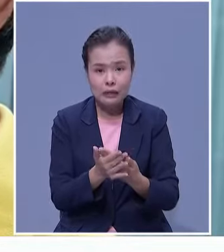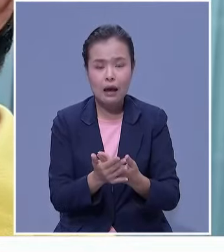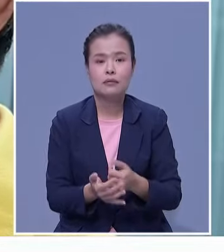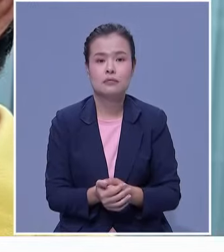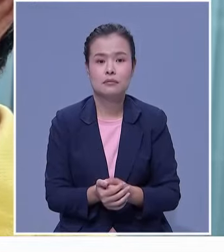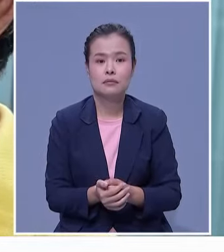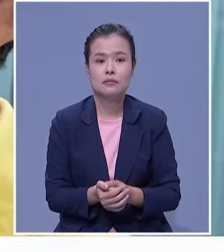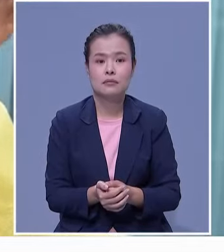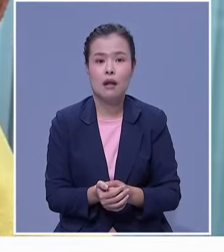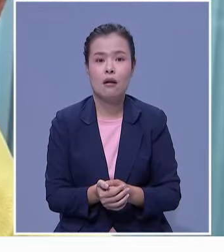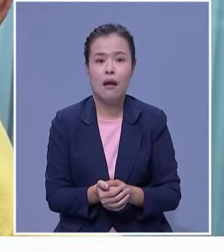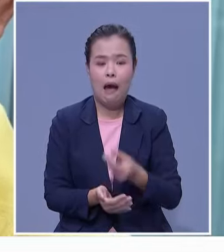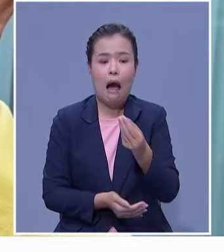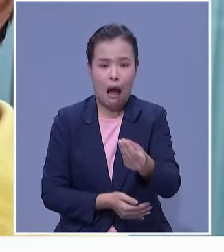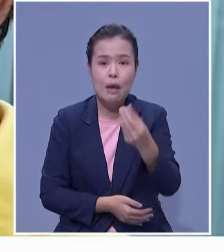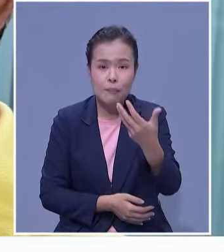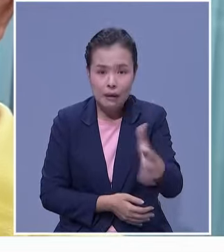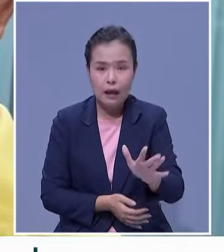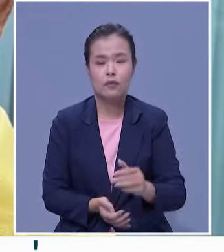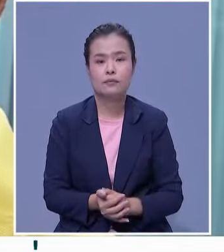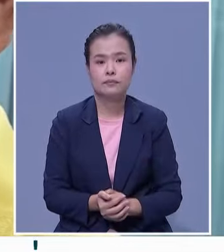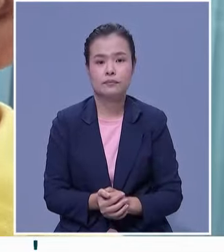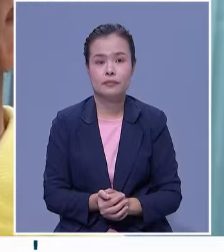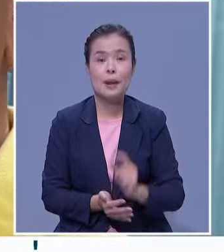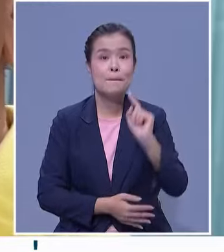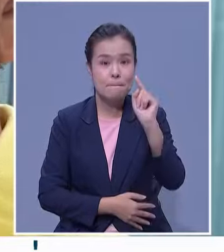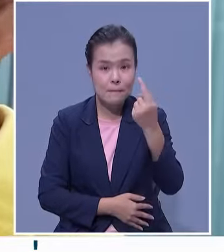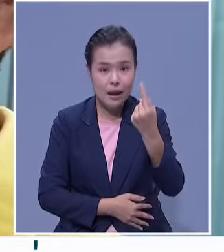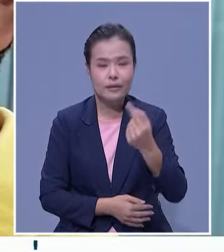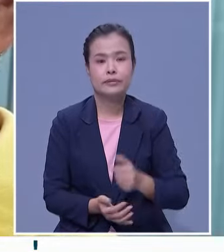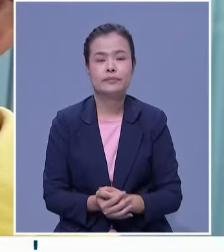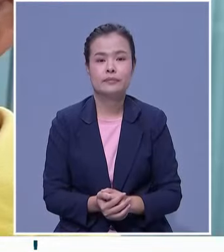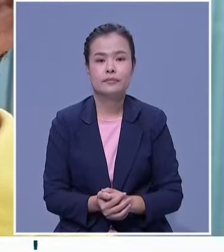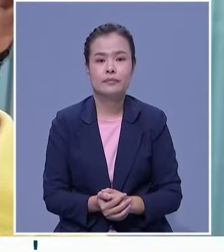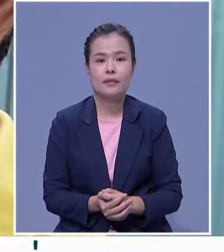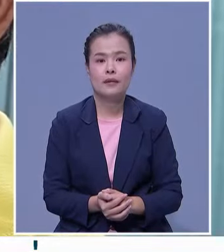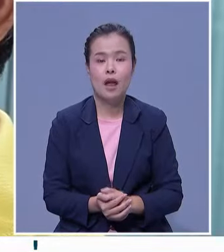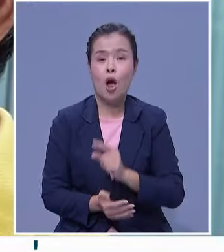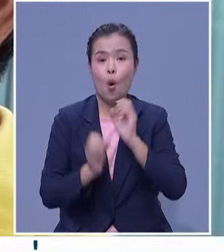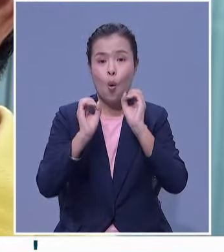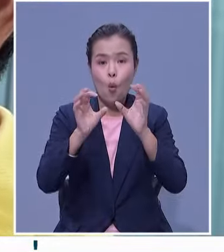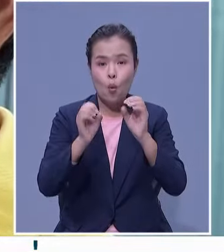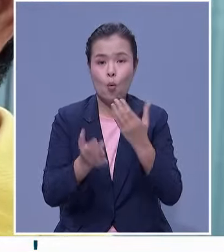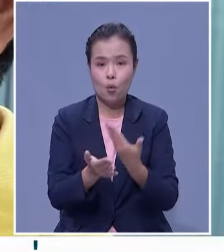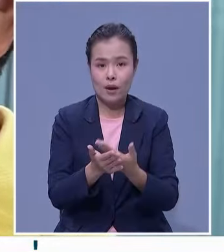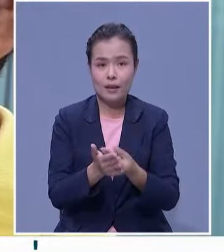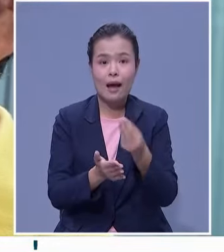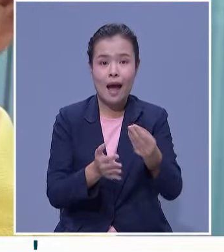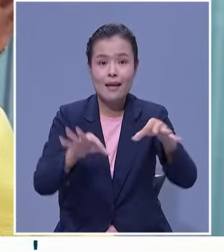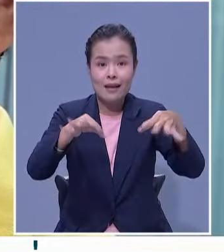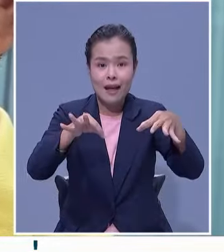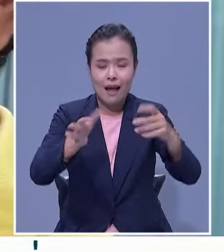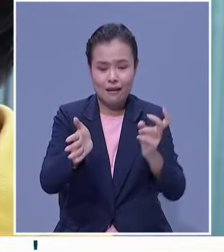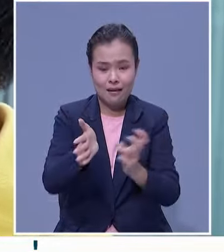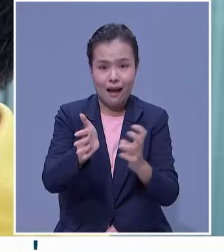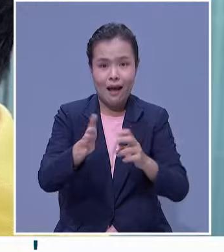ครับเราก็ได้ดูแลไปแล้วแล้วก็อีกส่วนหนึ่งครั้งล่าสุดนี้นะครับก็ได้มอบหมายทางคุณครูว่าให้ขอเอกสารหลักฐาน